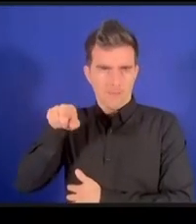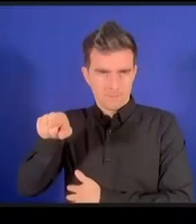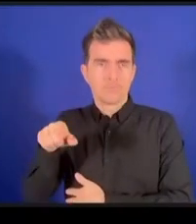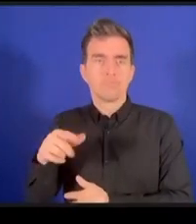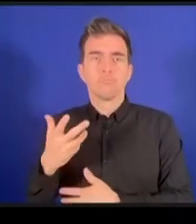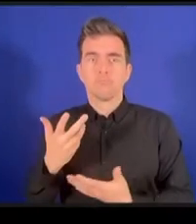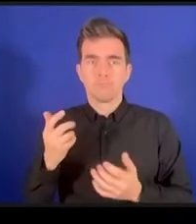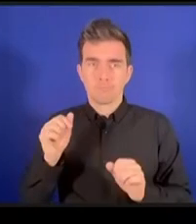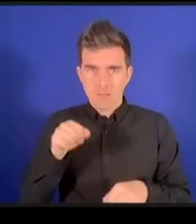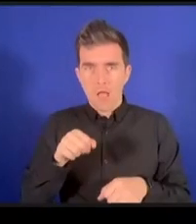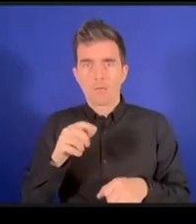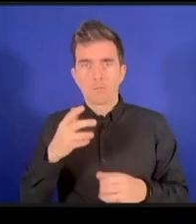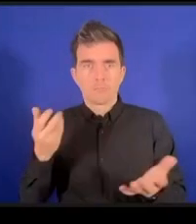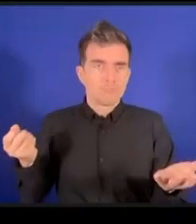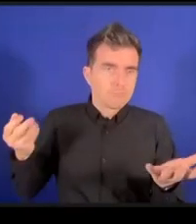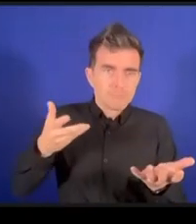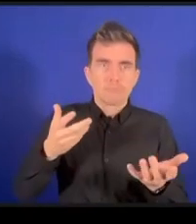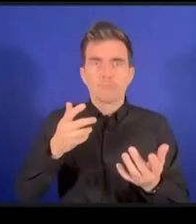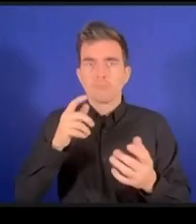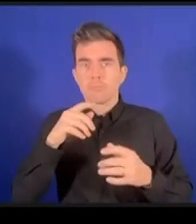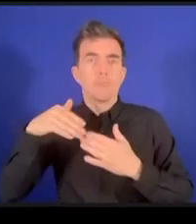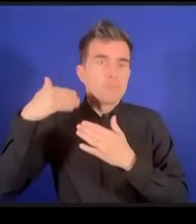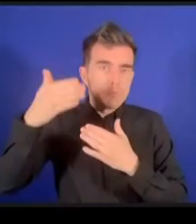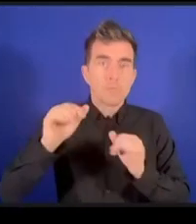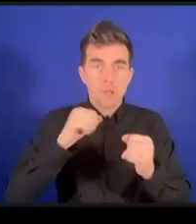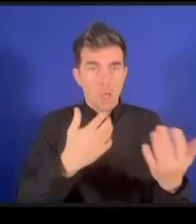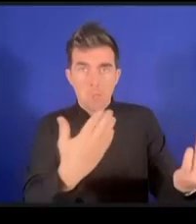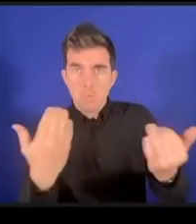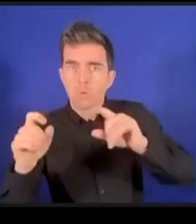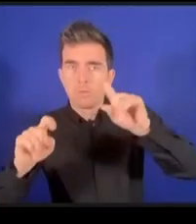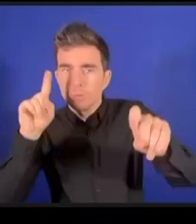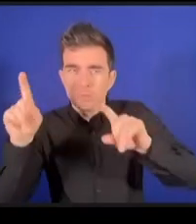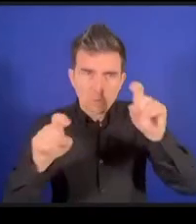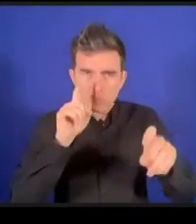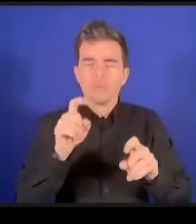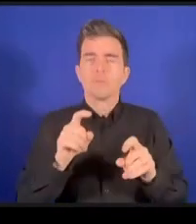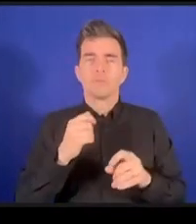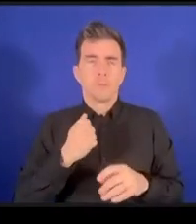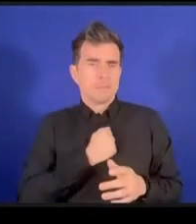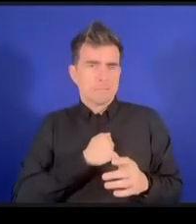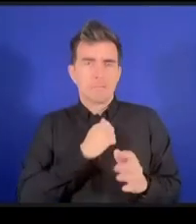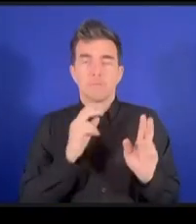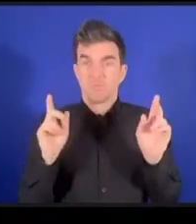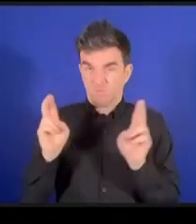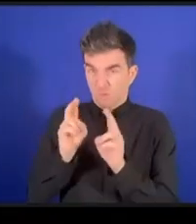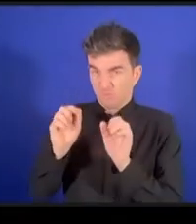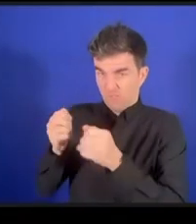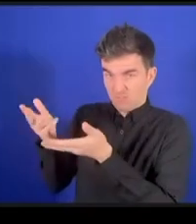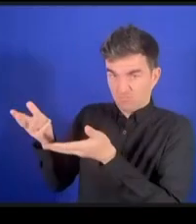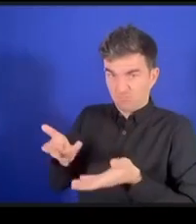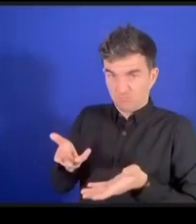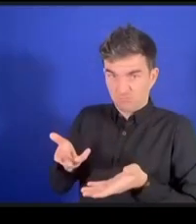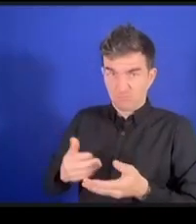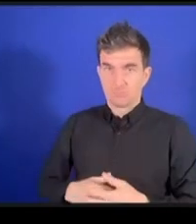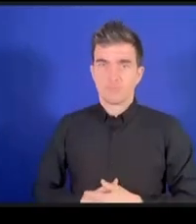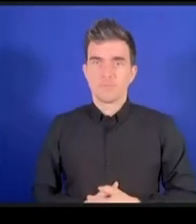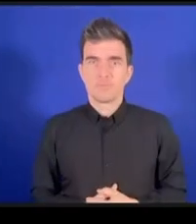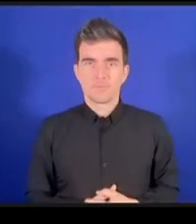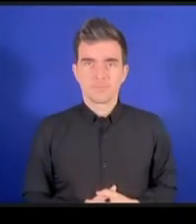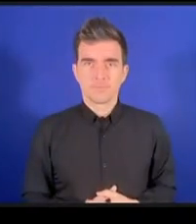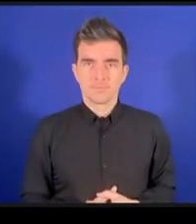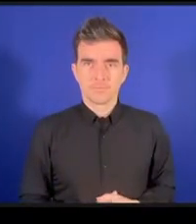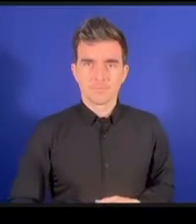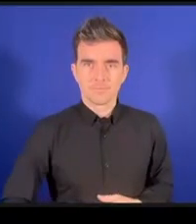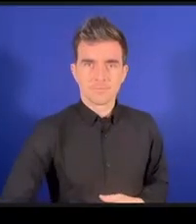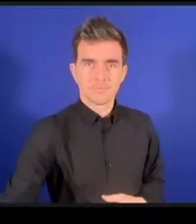мнение а также у нас есть вопросы Из зала лиса ваш комментарий Я хочу